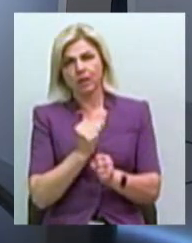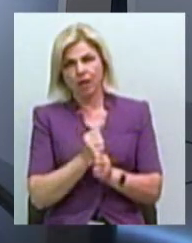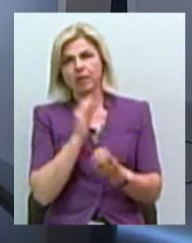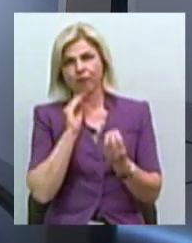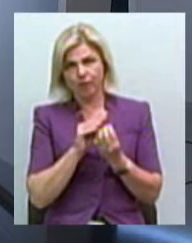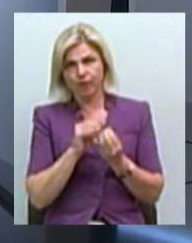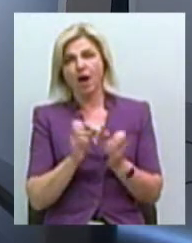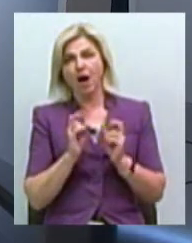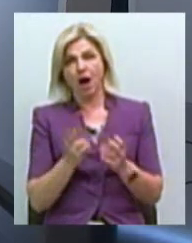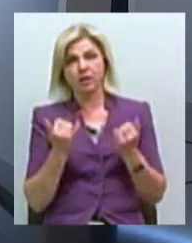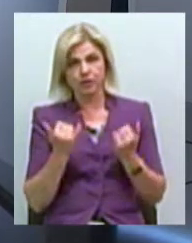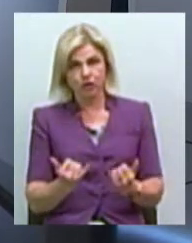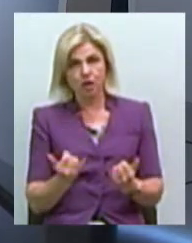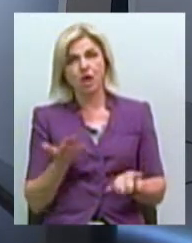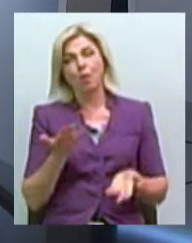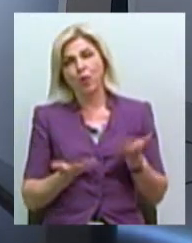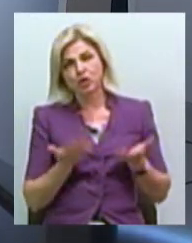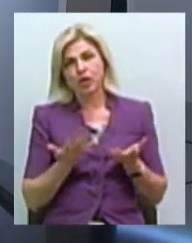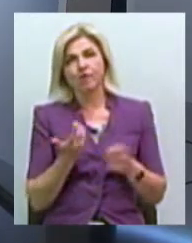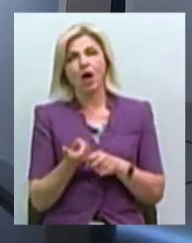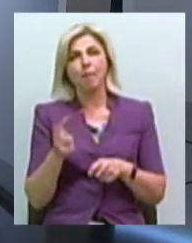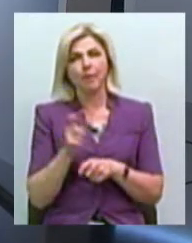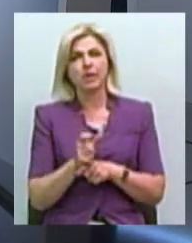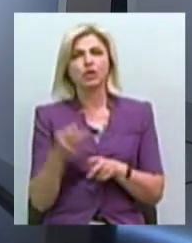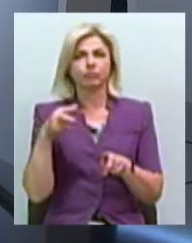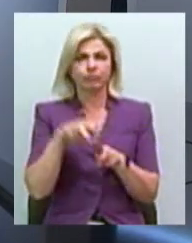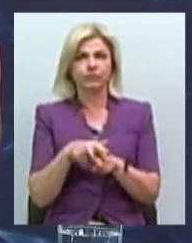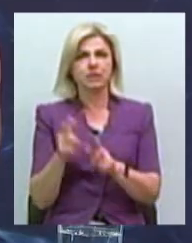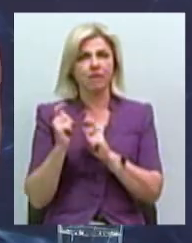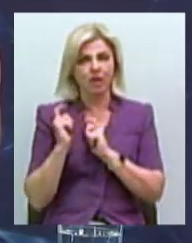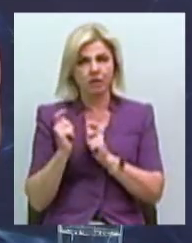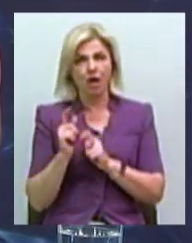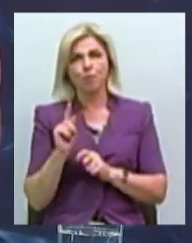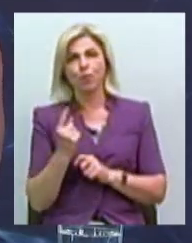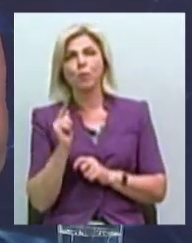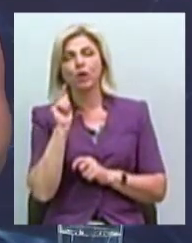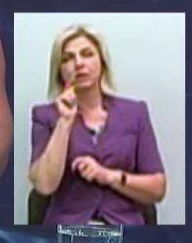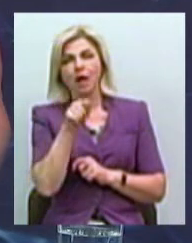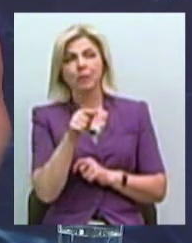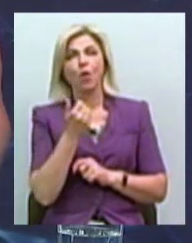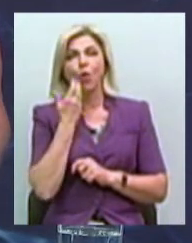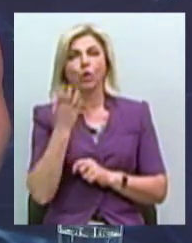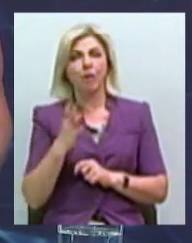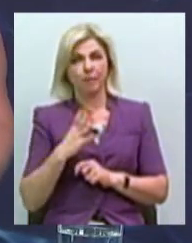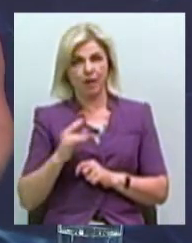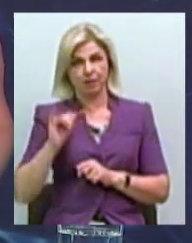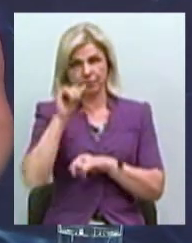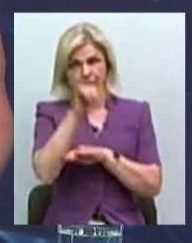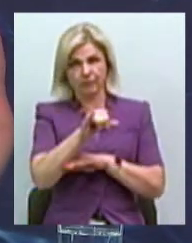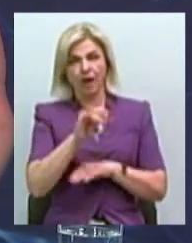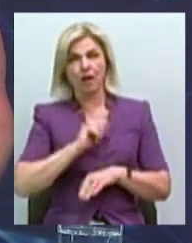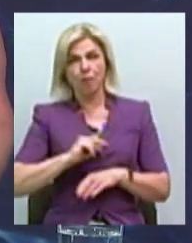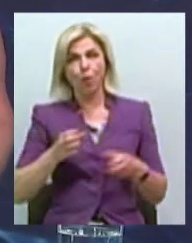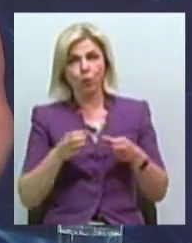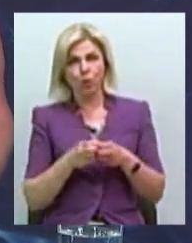вона зараз і здійснює. Можливо, більш завантажена, тому що там, ми коли були з робочою групою, ми жахнулися,